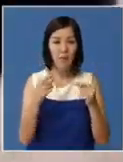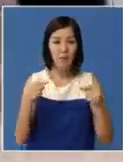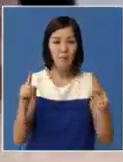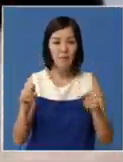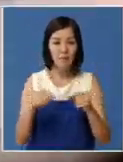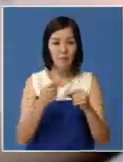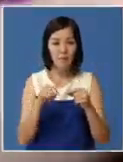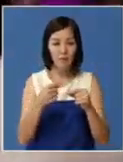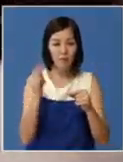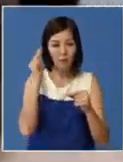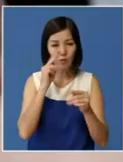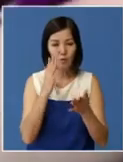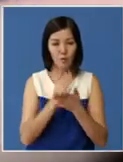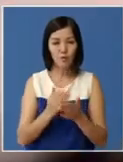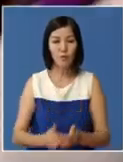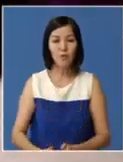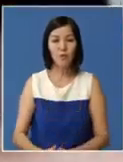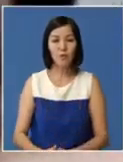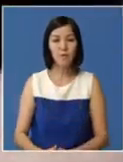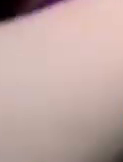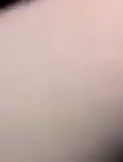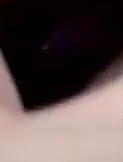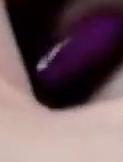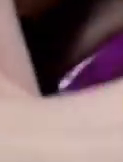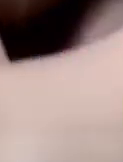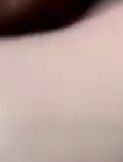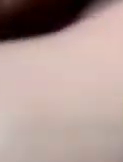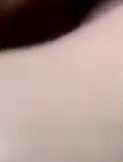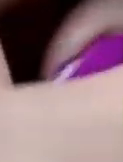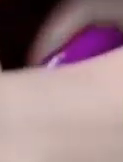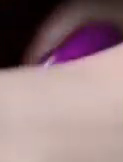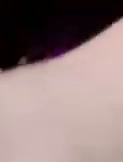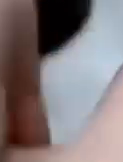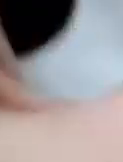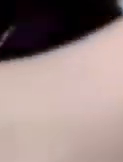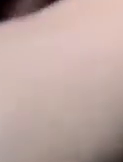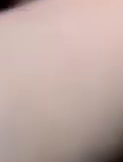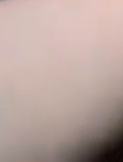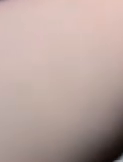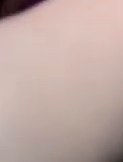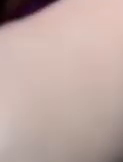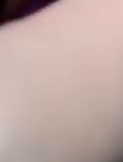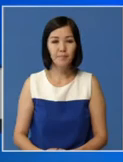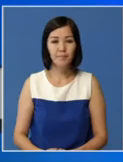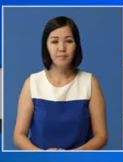тоқып үйреніп жүр. Топтаманы ғаламтор ақпараттармен дайындаған Амина Құдайберген, Мадина Несіпбек, Жетісу арнасы.